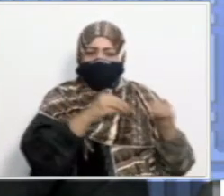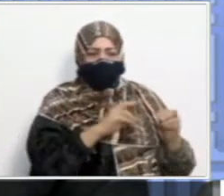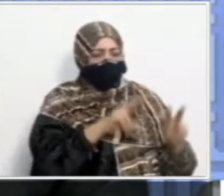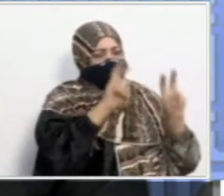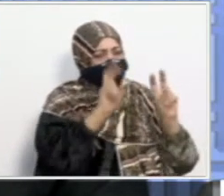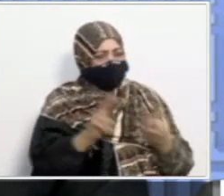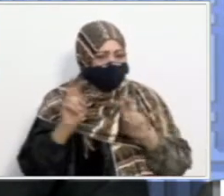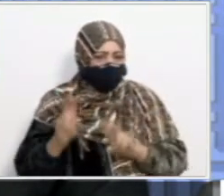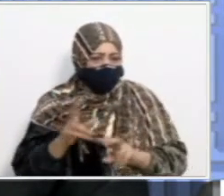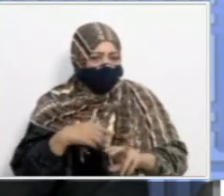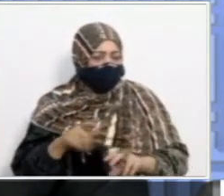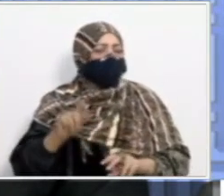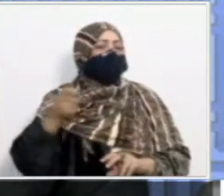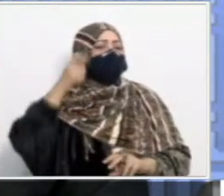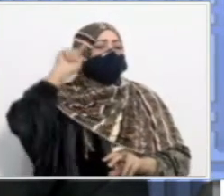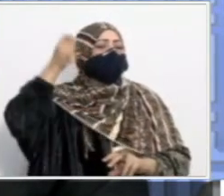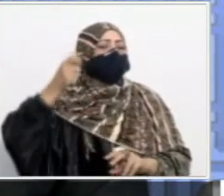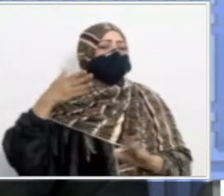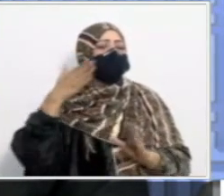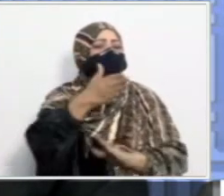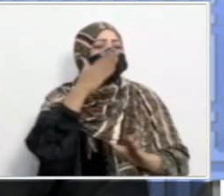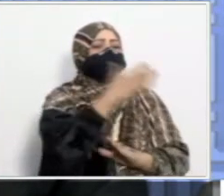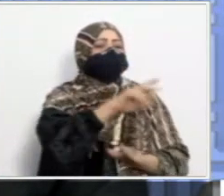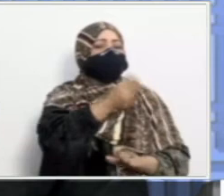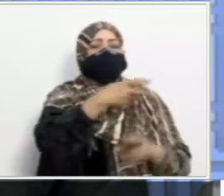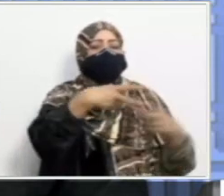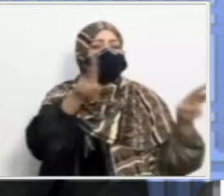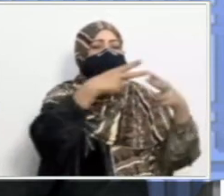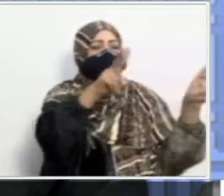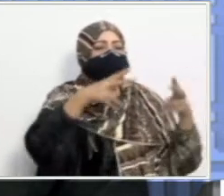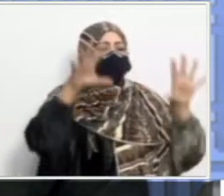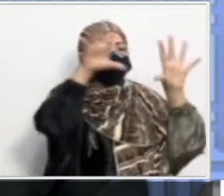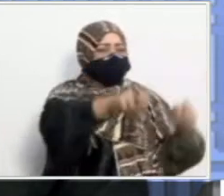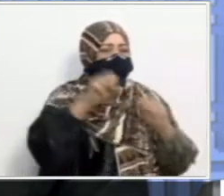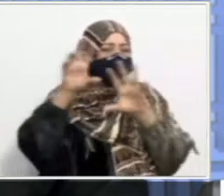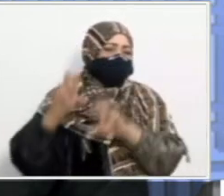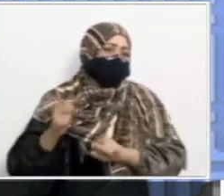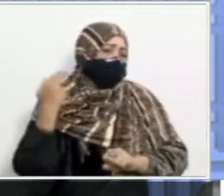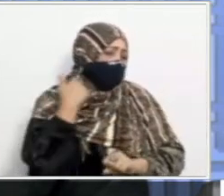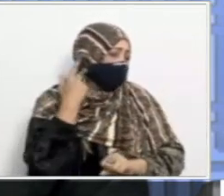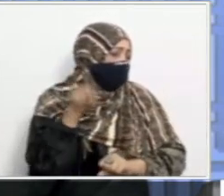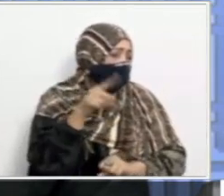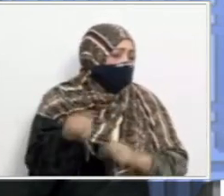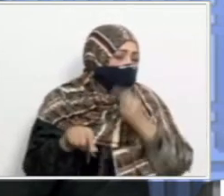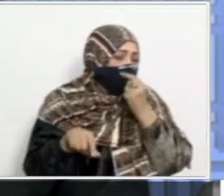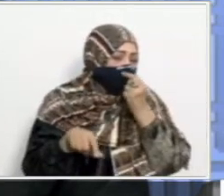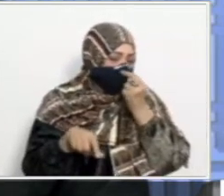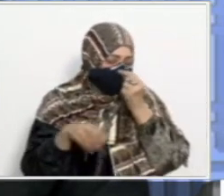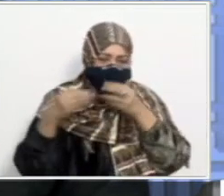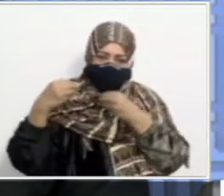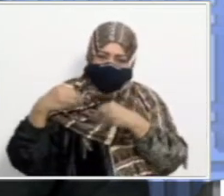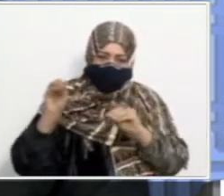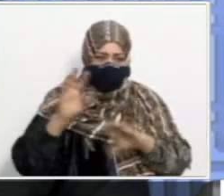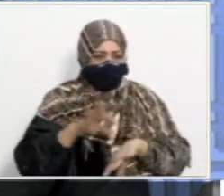هذه الشقق للناس. فإذا كان باعتهم للناس فلا يجوز لأحد أن يعتدي على هذه الأماكن